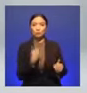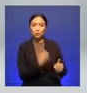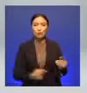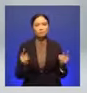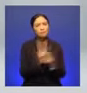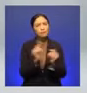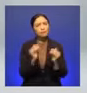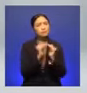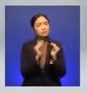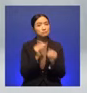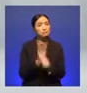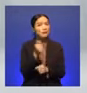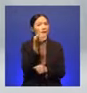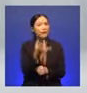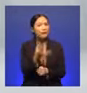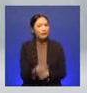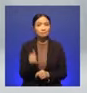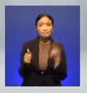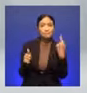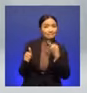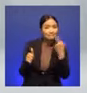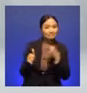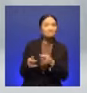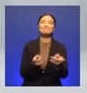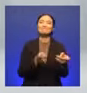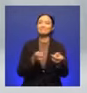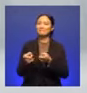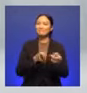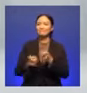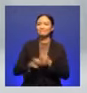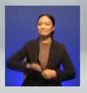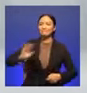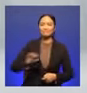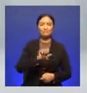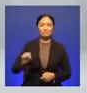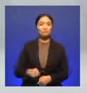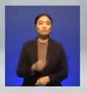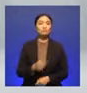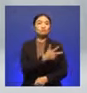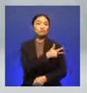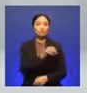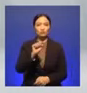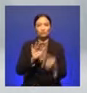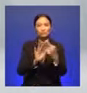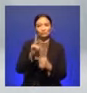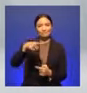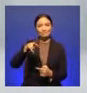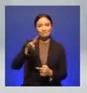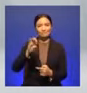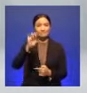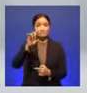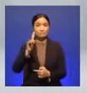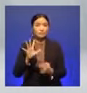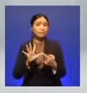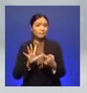ได้อย่างไรเนี่ยก็คงจะหนีไม่พ้นท่านผู้จัดการสสส.นะคะดร.สุปรีดาอดุลยานนท์ท่านจะช่